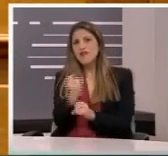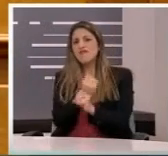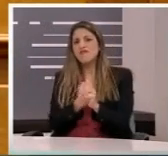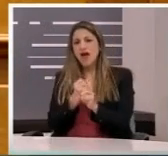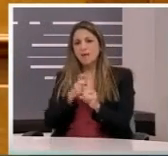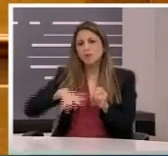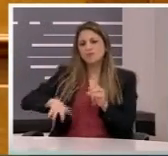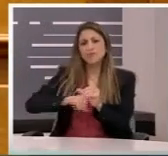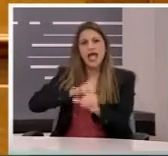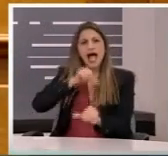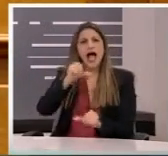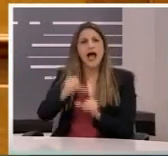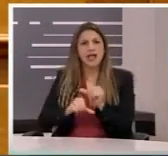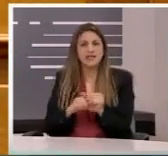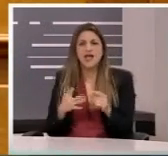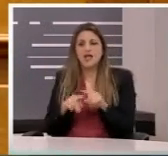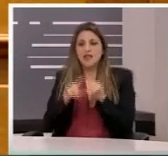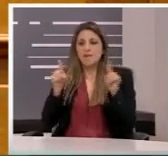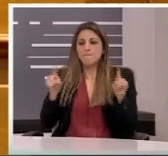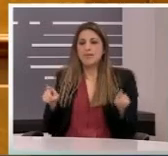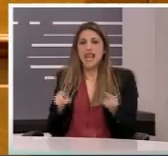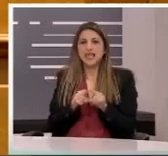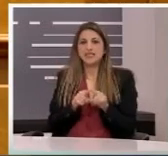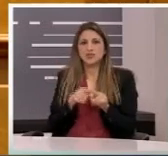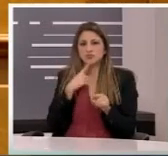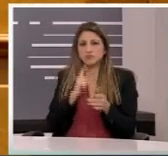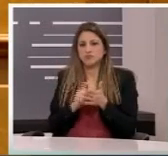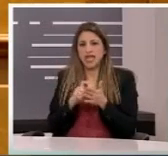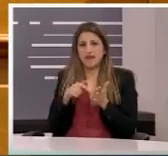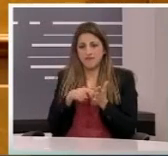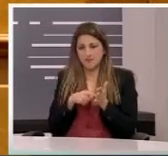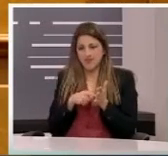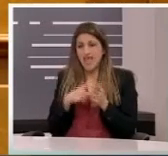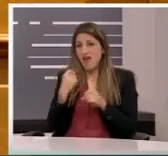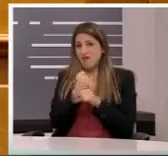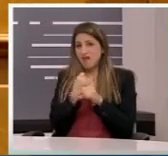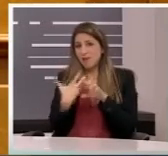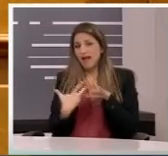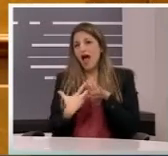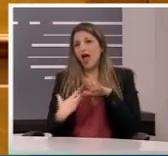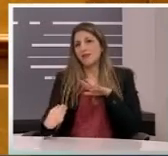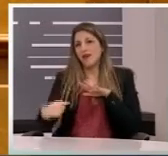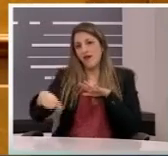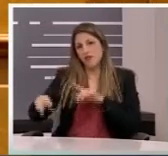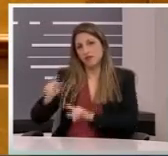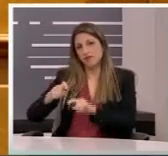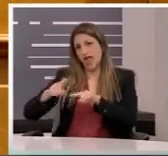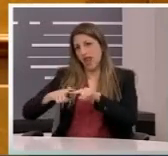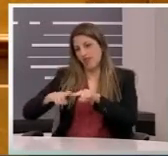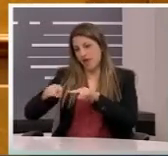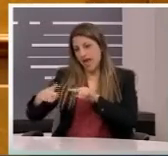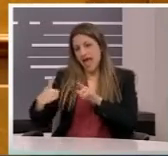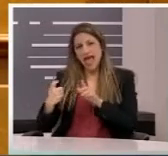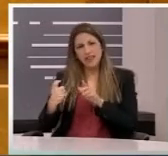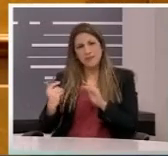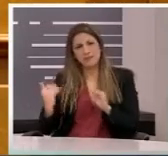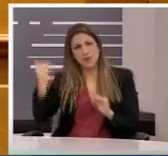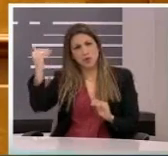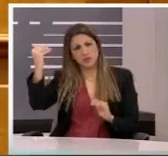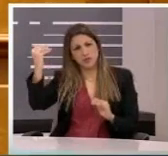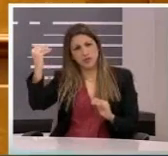φαρμάκου. Το πλαίσιο δηλαδή που επέτρεπε σε γενώσιμα φάρμακα να έχουν τιμή